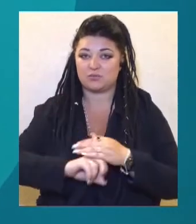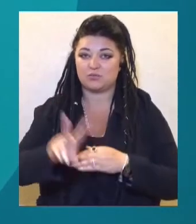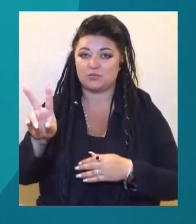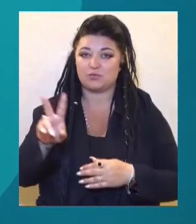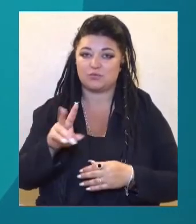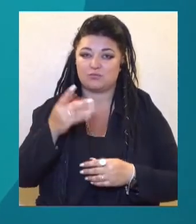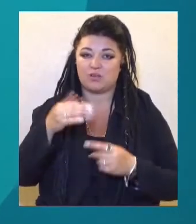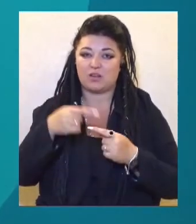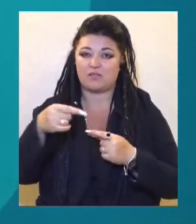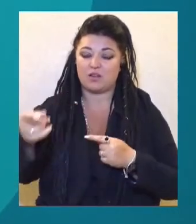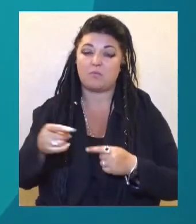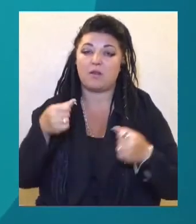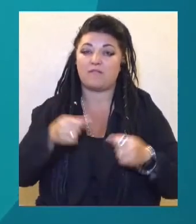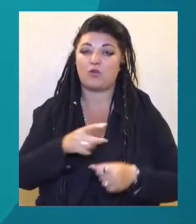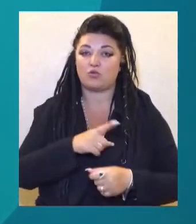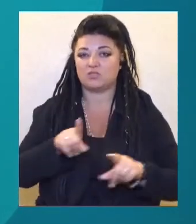правоохоронці затримали нападників.